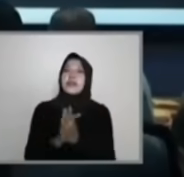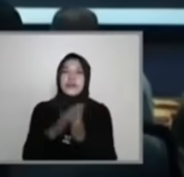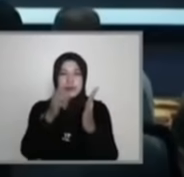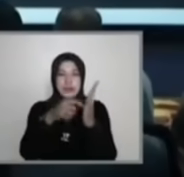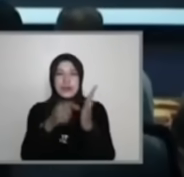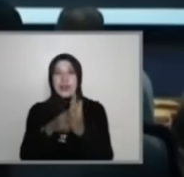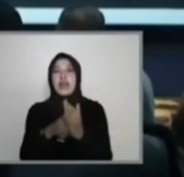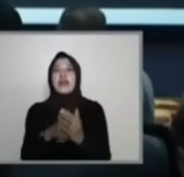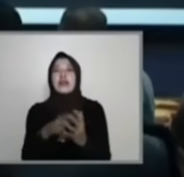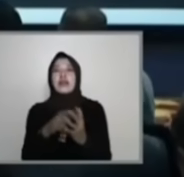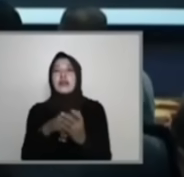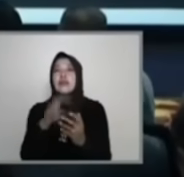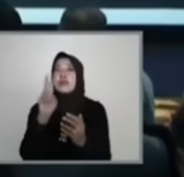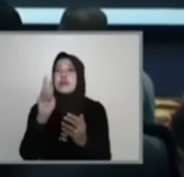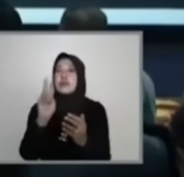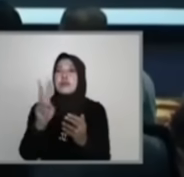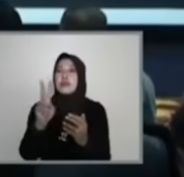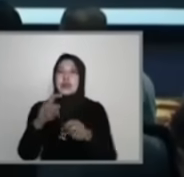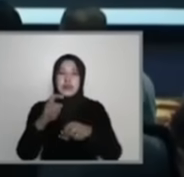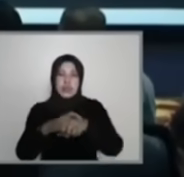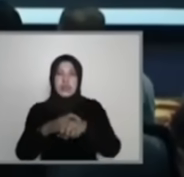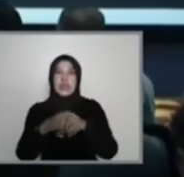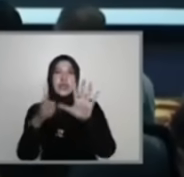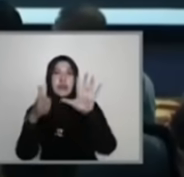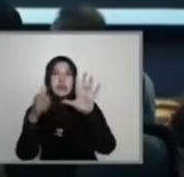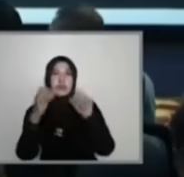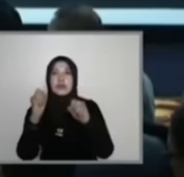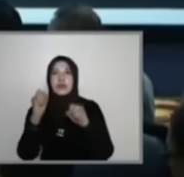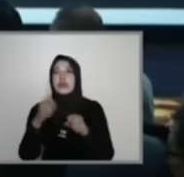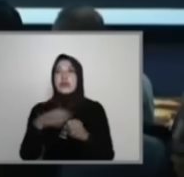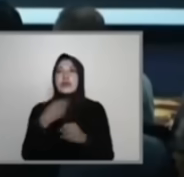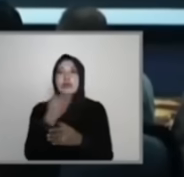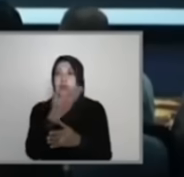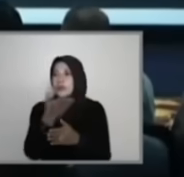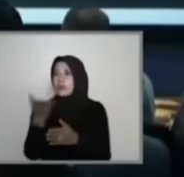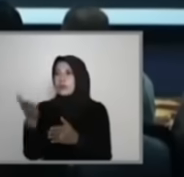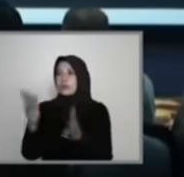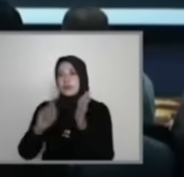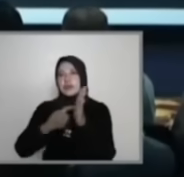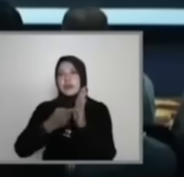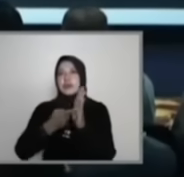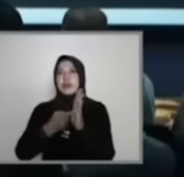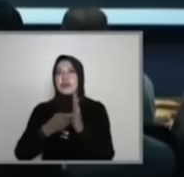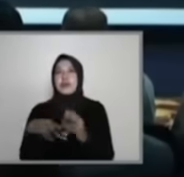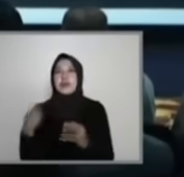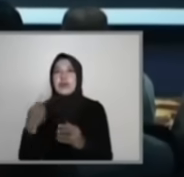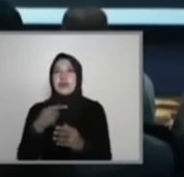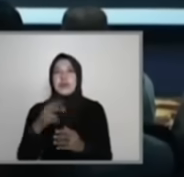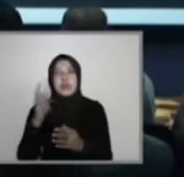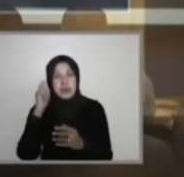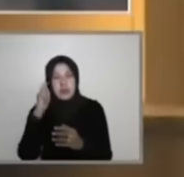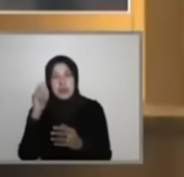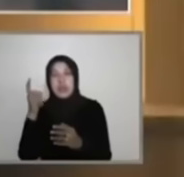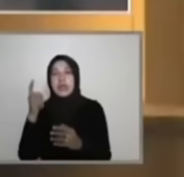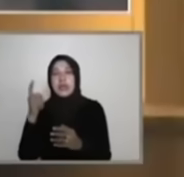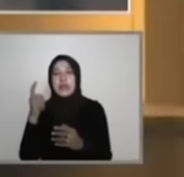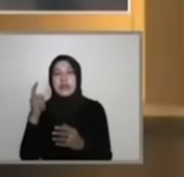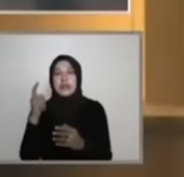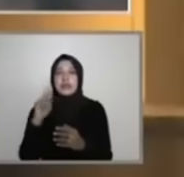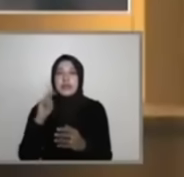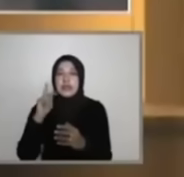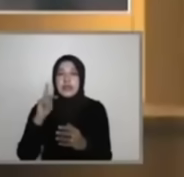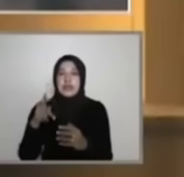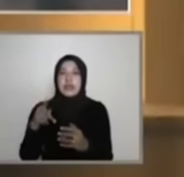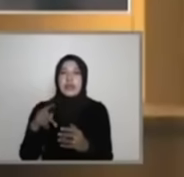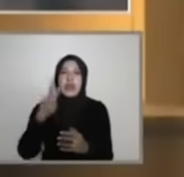2 menanggapi, waktunya 60 detik dimulai saat Anda berbicara. Silakan. Kami sangat memaklumi